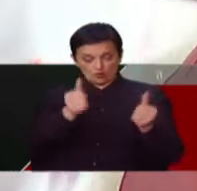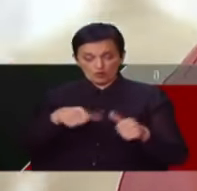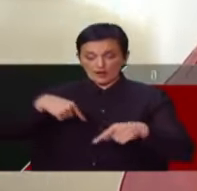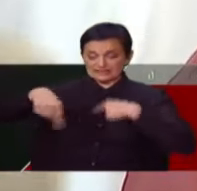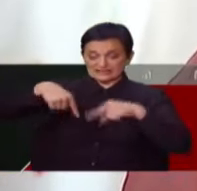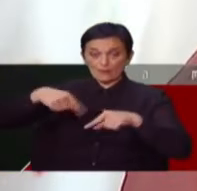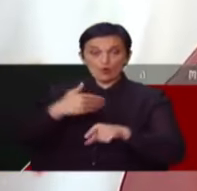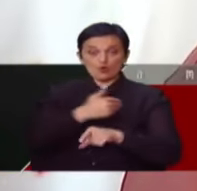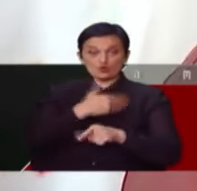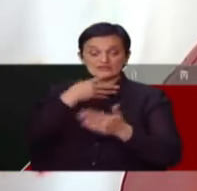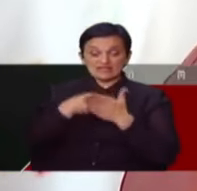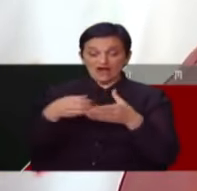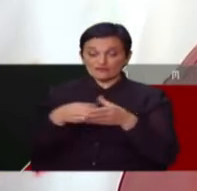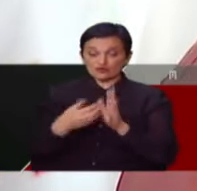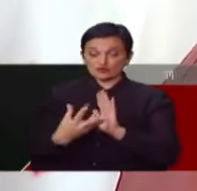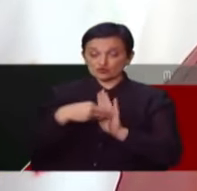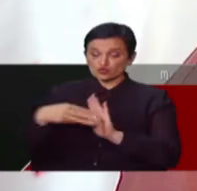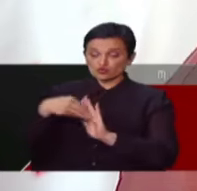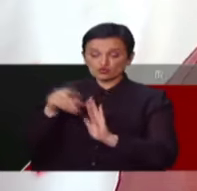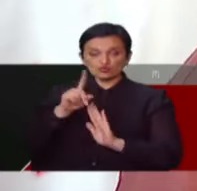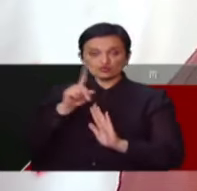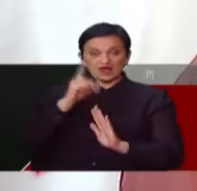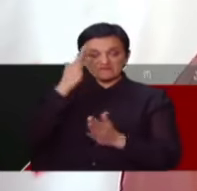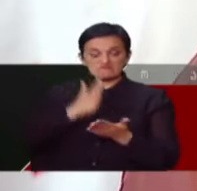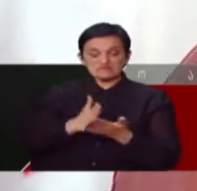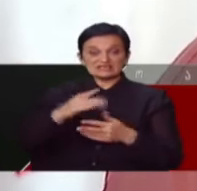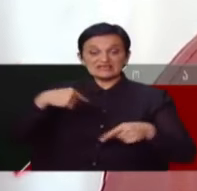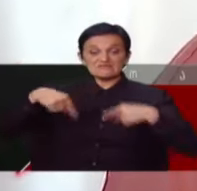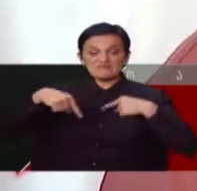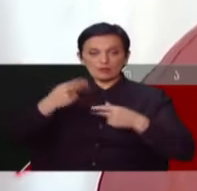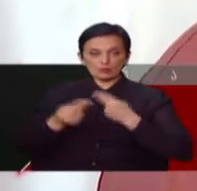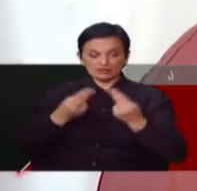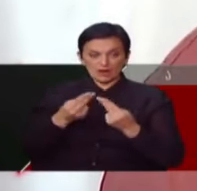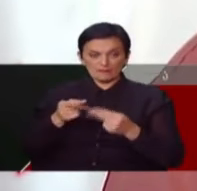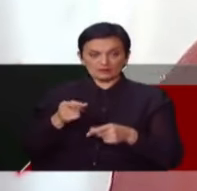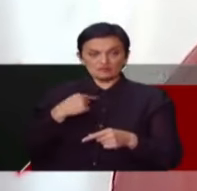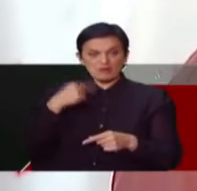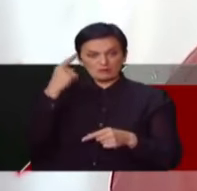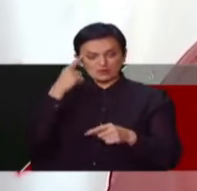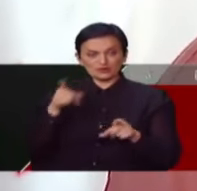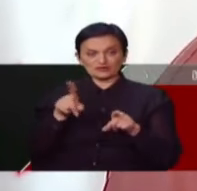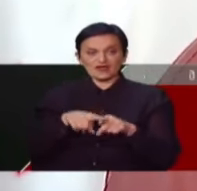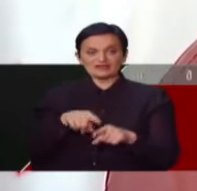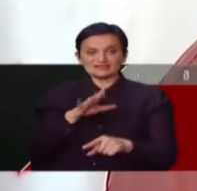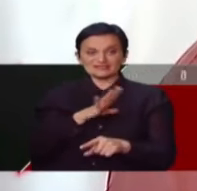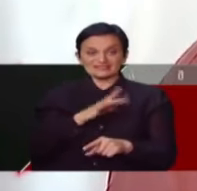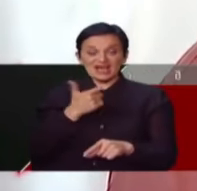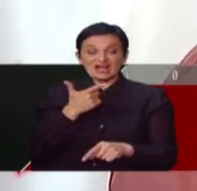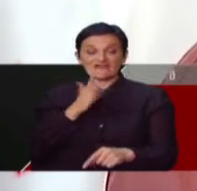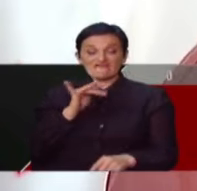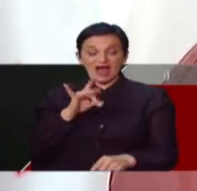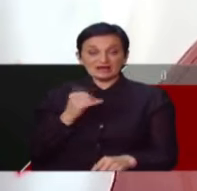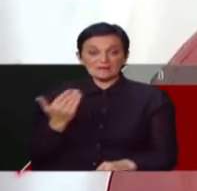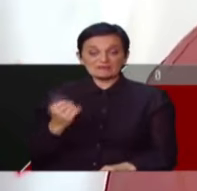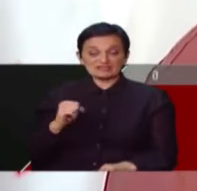უნდა ის თავის გუნდში იყოს, ოღონდ არა იმ მიზნით, რასაც ფეხბურთის თამაში ქვია. მე მგონი ასე იყვნენ გვარამია და